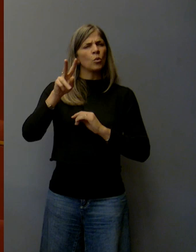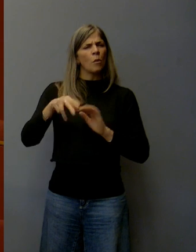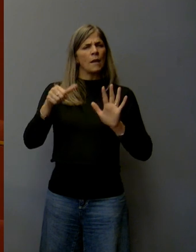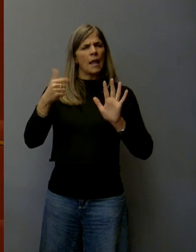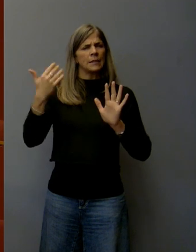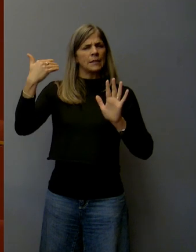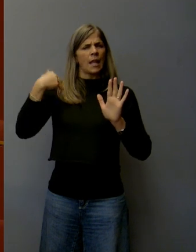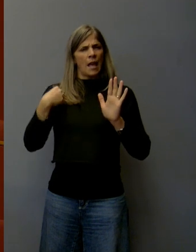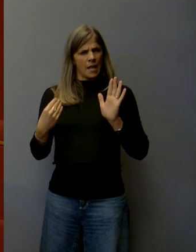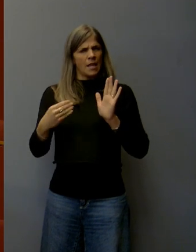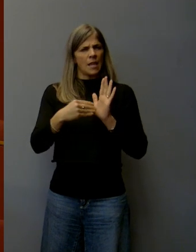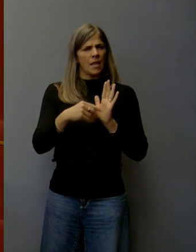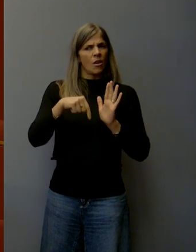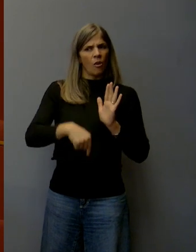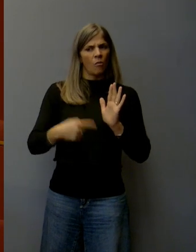più stato adottato